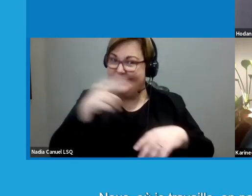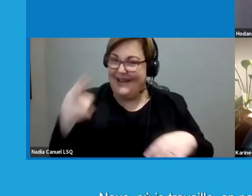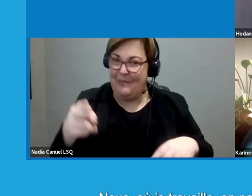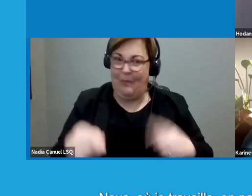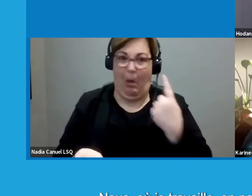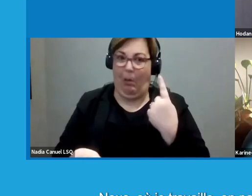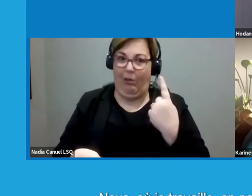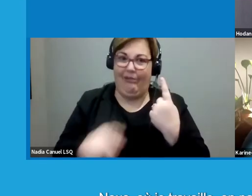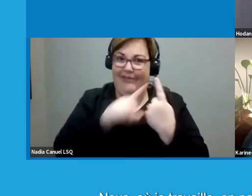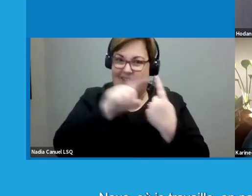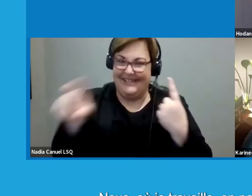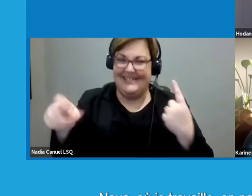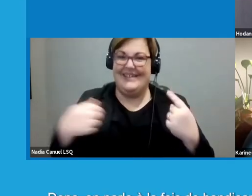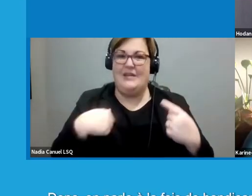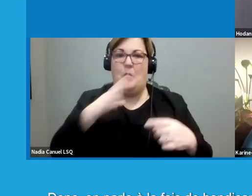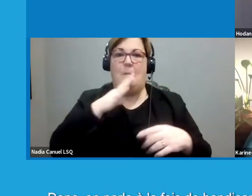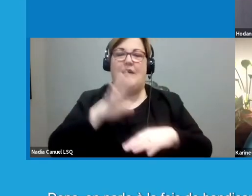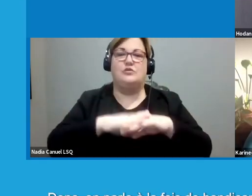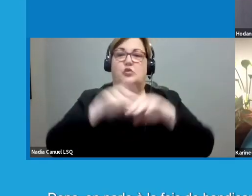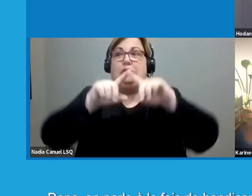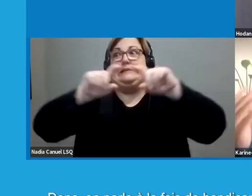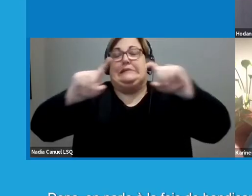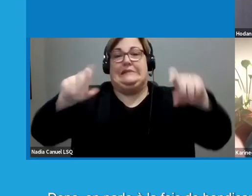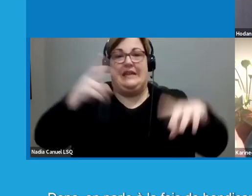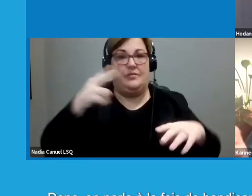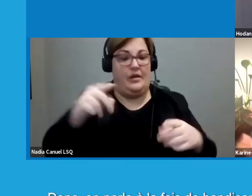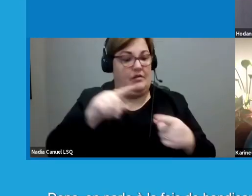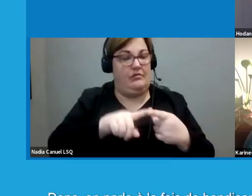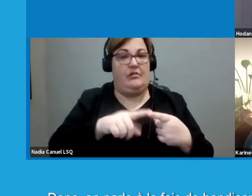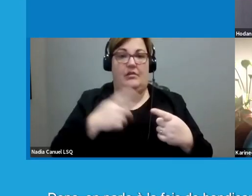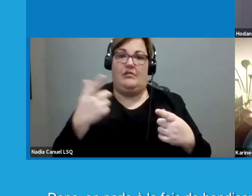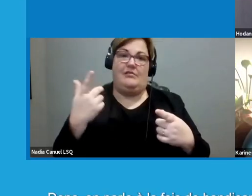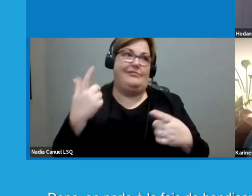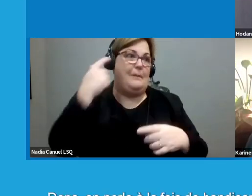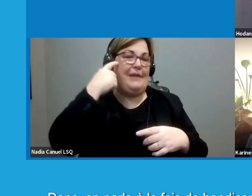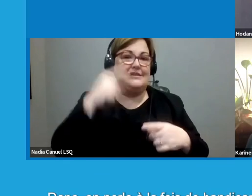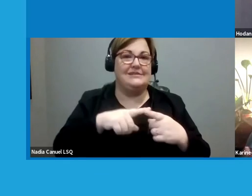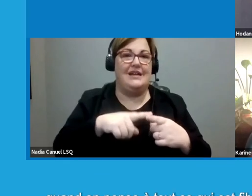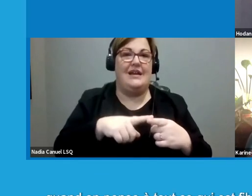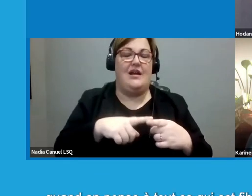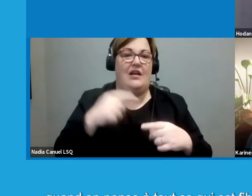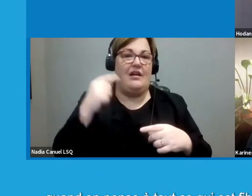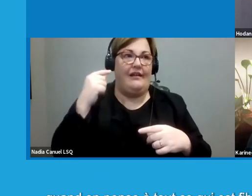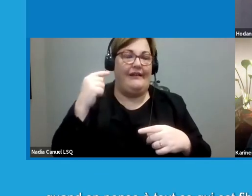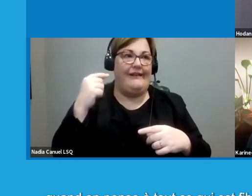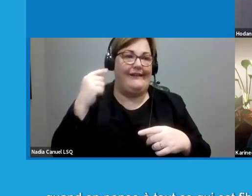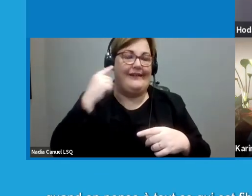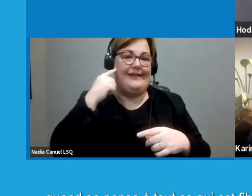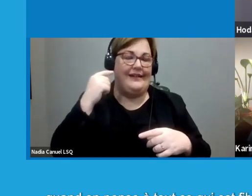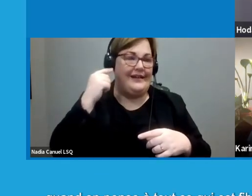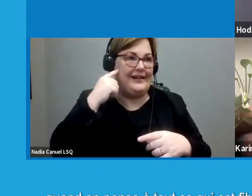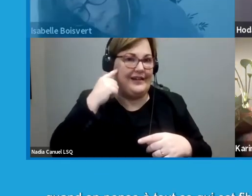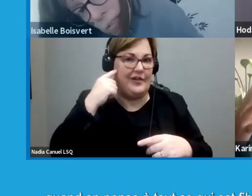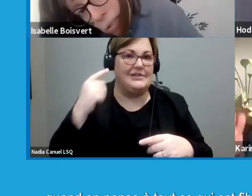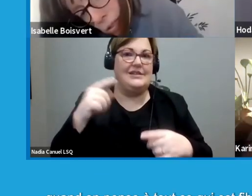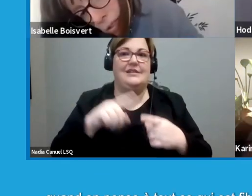Nous, où je travaille, on parle de pluri-handicap. Donc, on parle à la fois d'handicap quand on pense à l'autisme, quand on pense